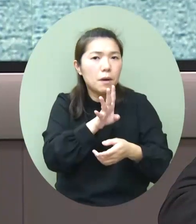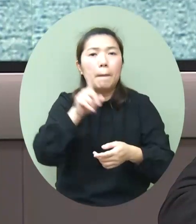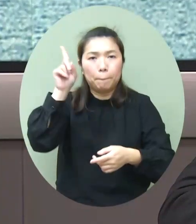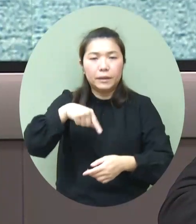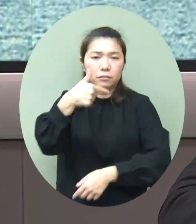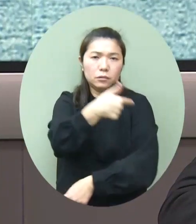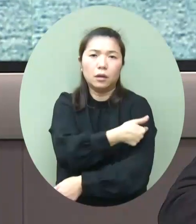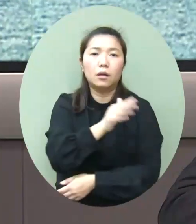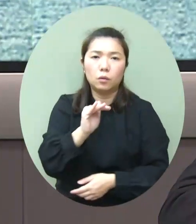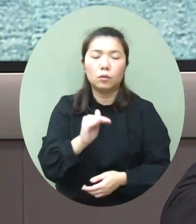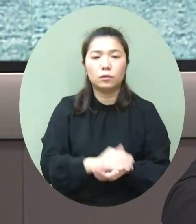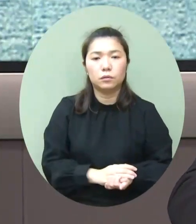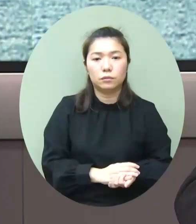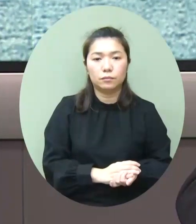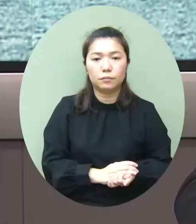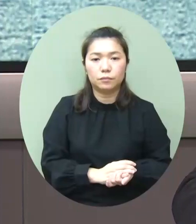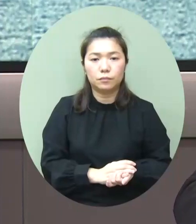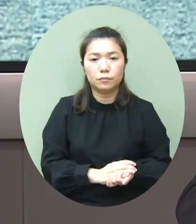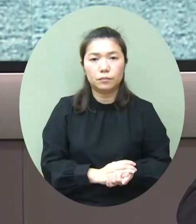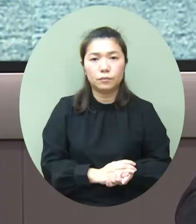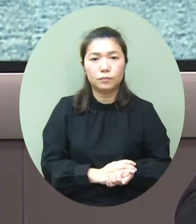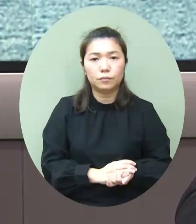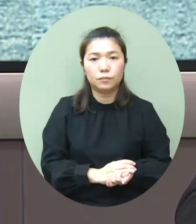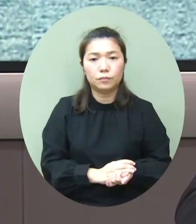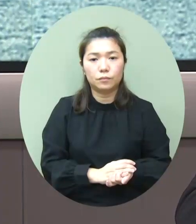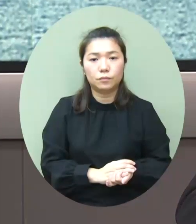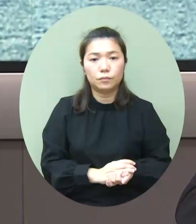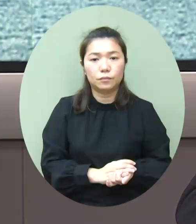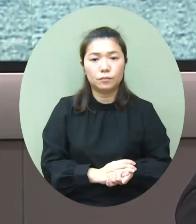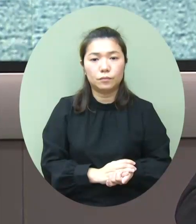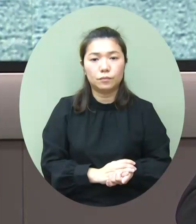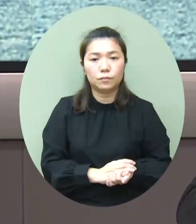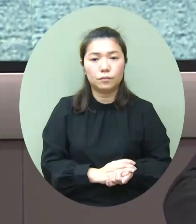在康复以后4个星期也可以再接种疫苗。